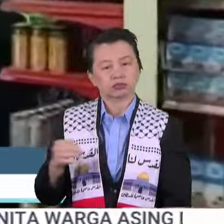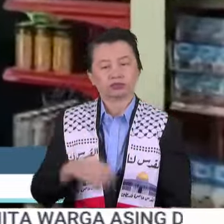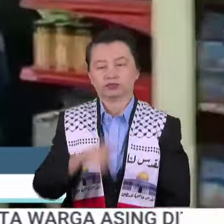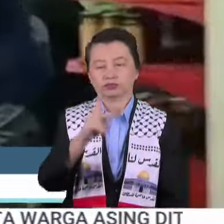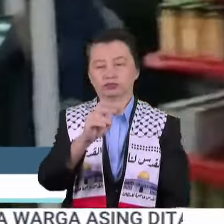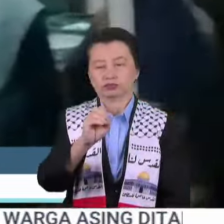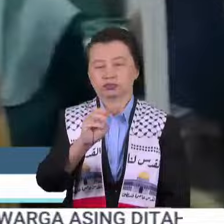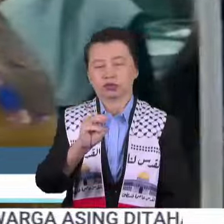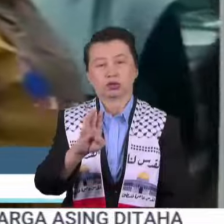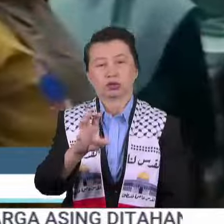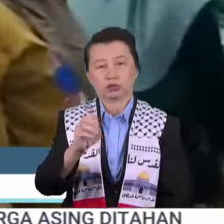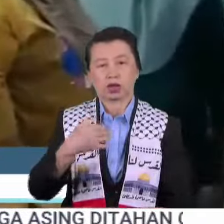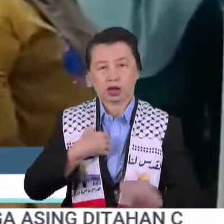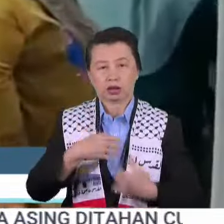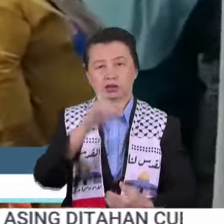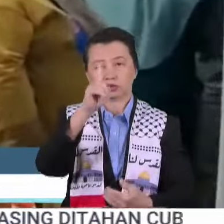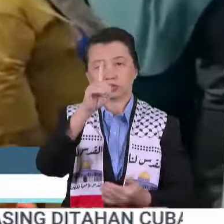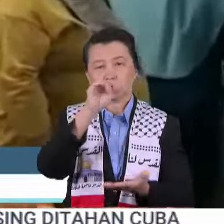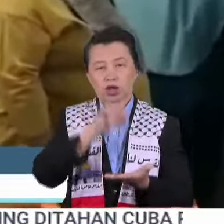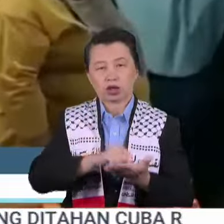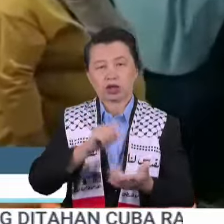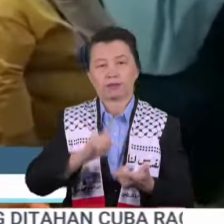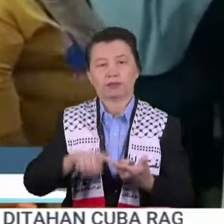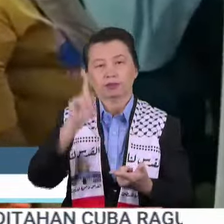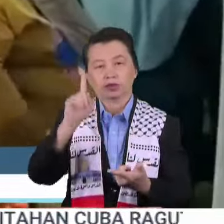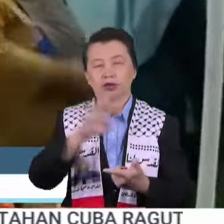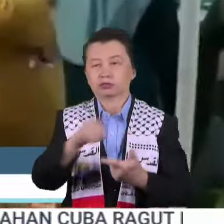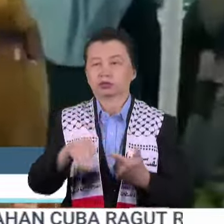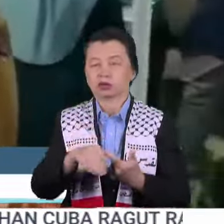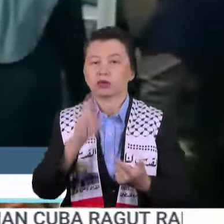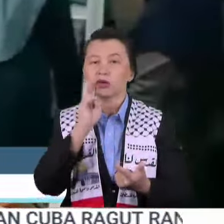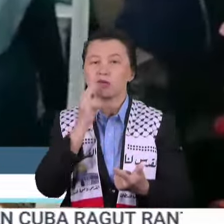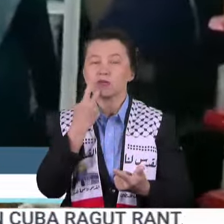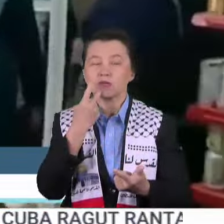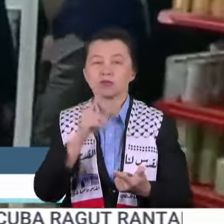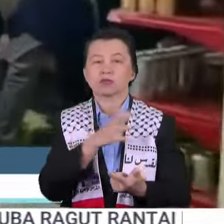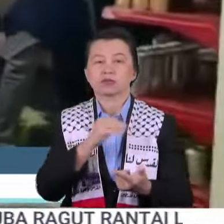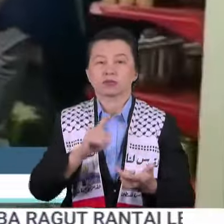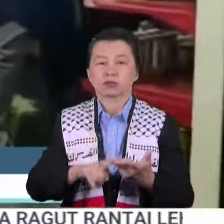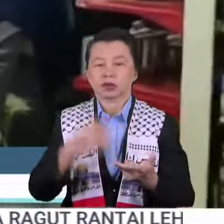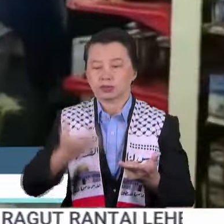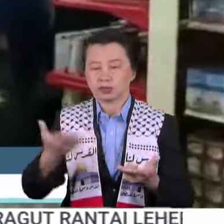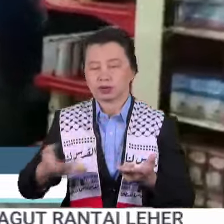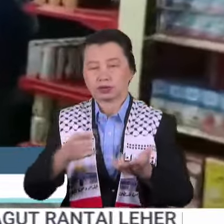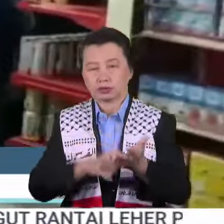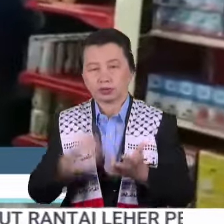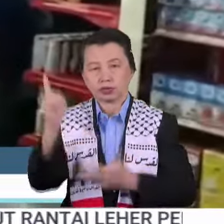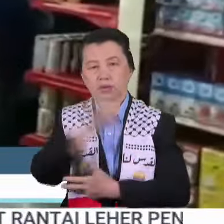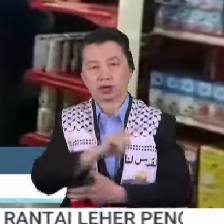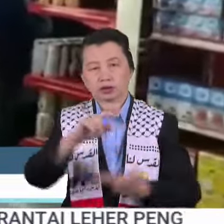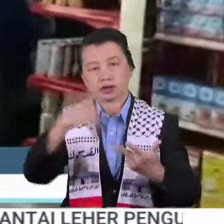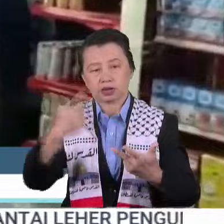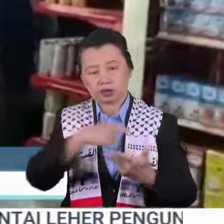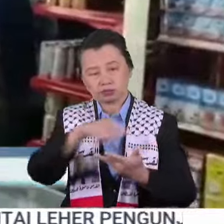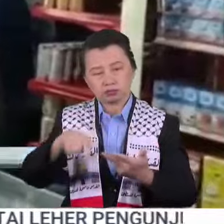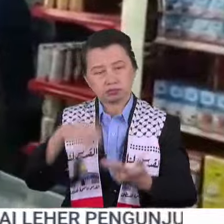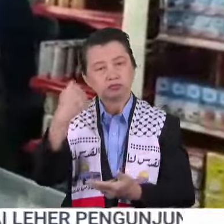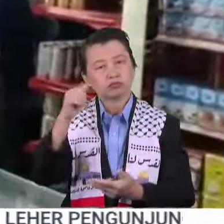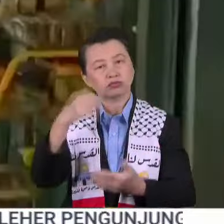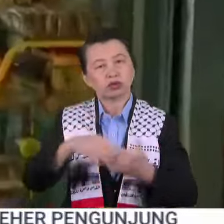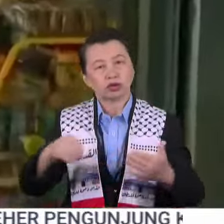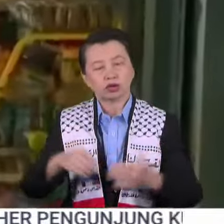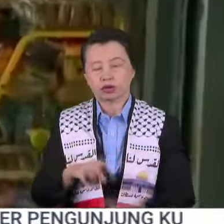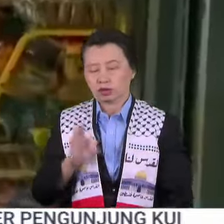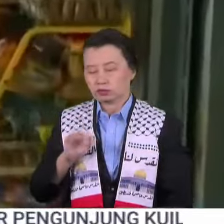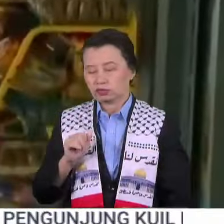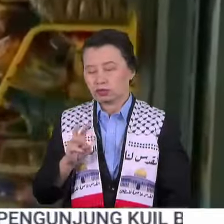Combo madani mengandungi seekor ayam dan tambahan seperti sayur-sayuran dan barangan keperluan harian yang lain. Pihak Fama